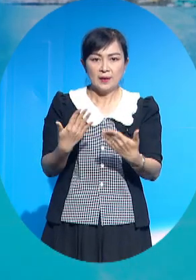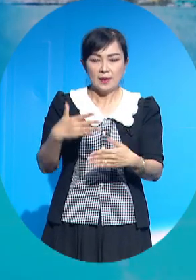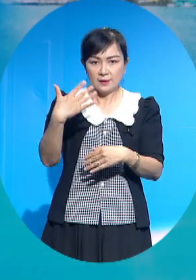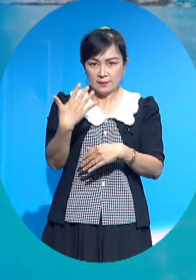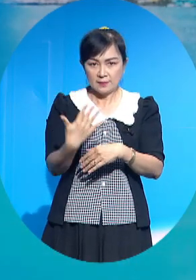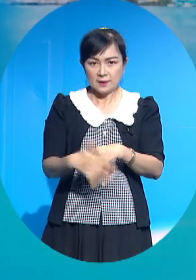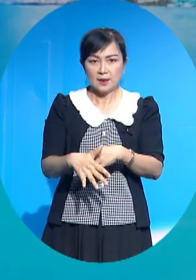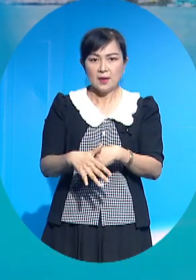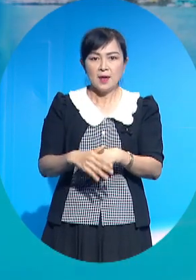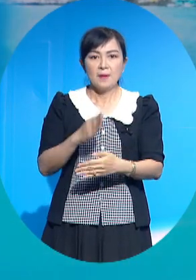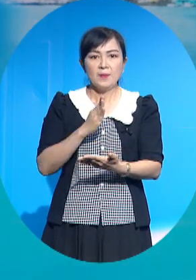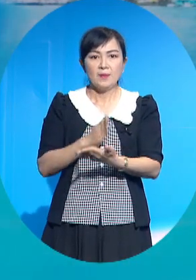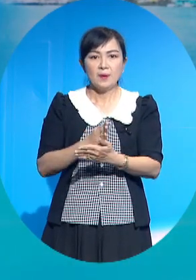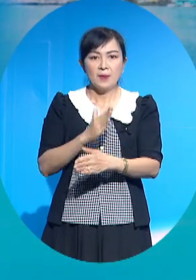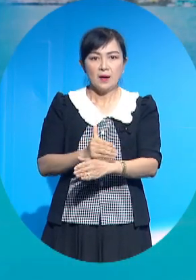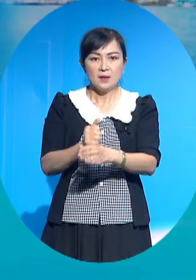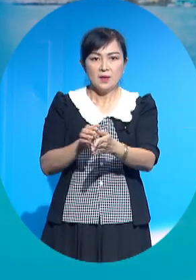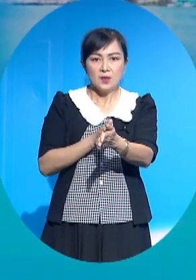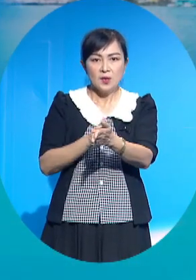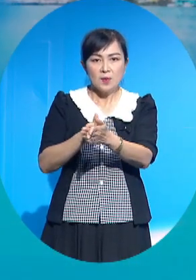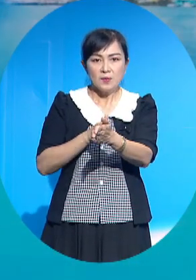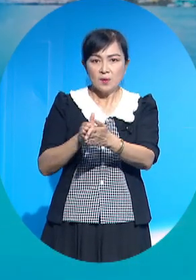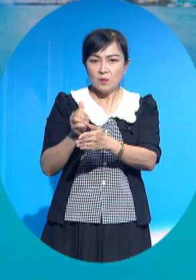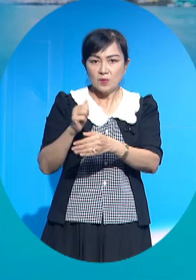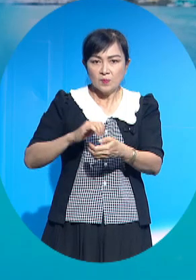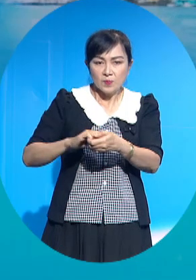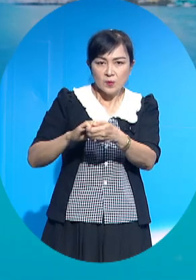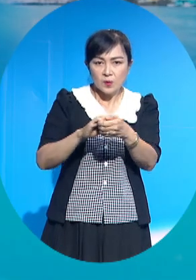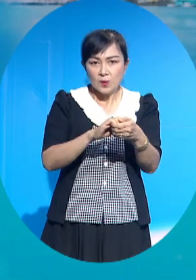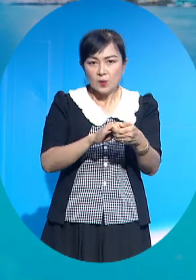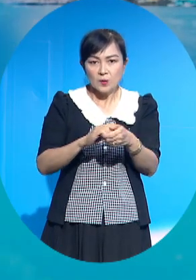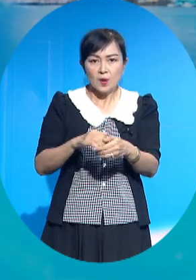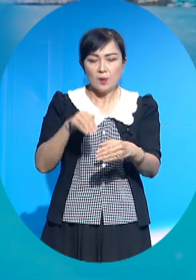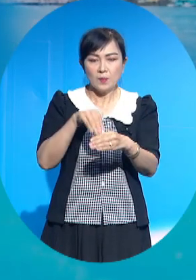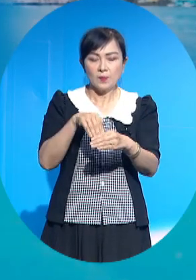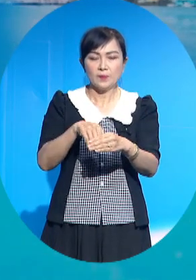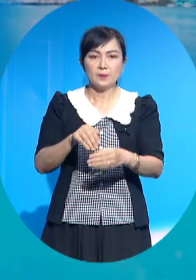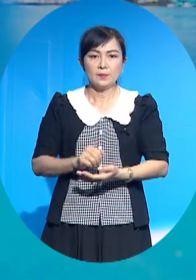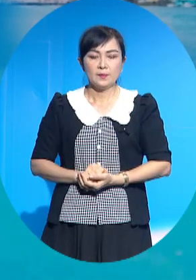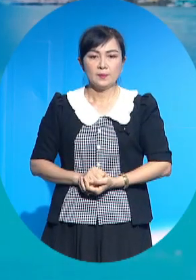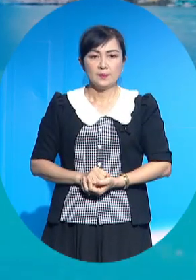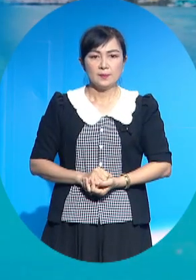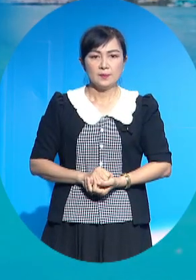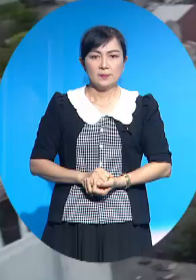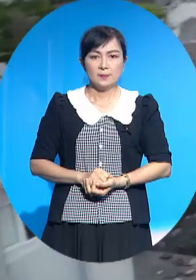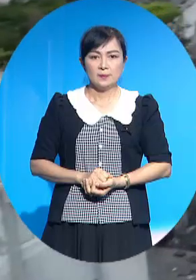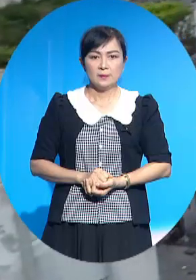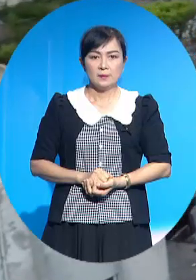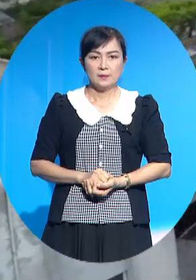hiện đã hoàn tất bao gồm các biện pháp cần thiết để duy trì tính toàn vẹn chặt chẽ của quy trình bỏ phiếu